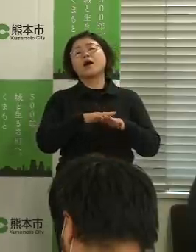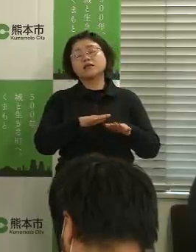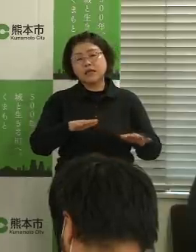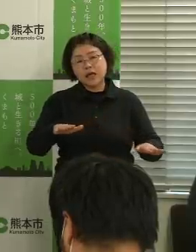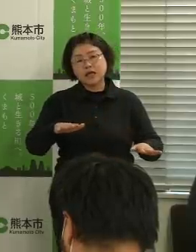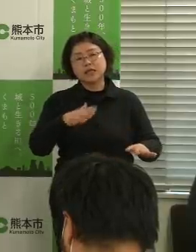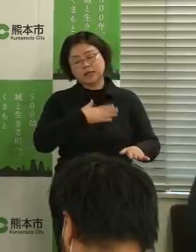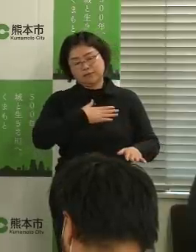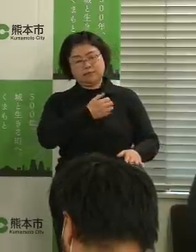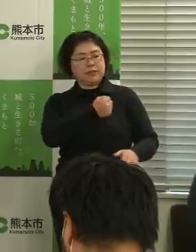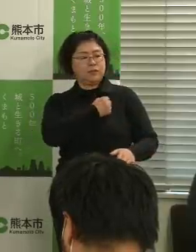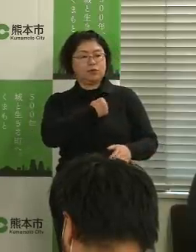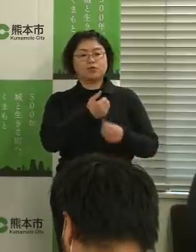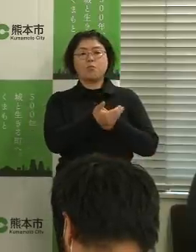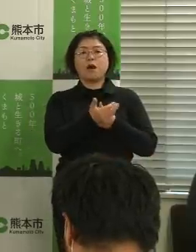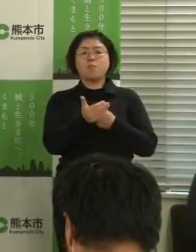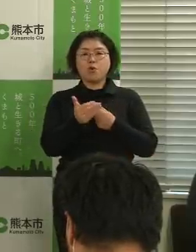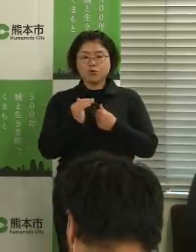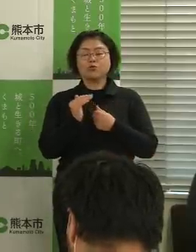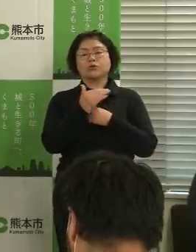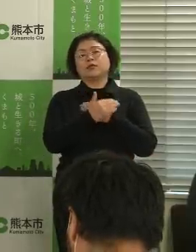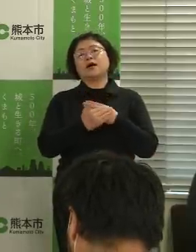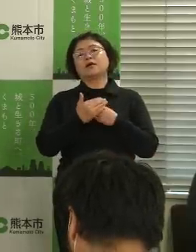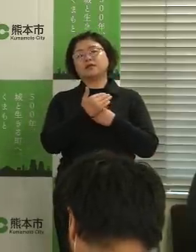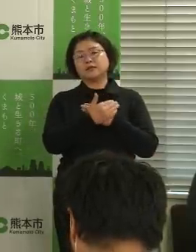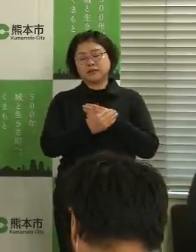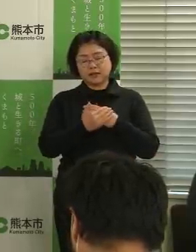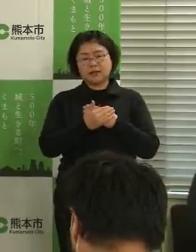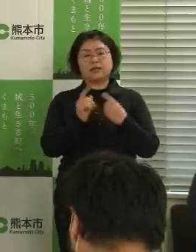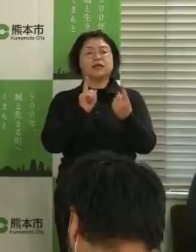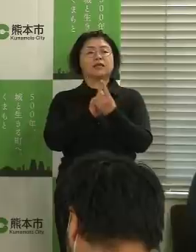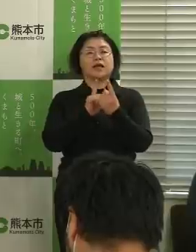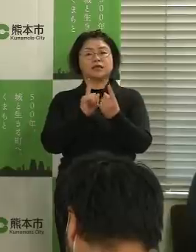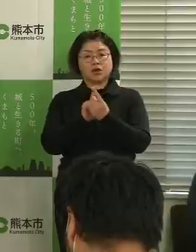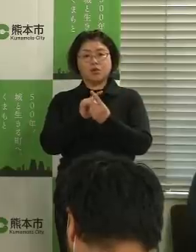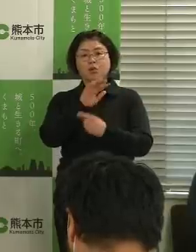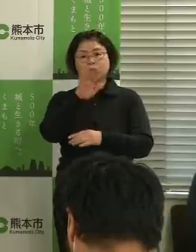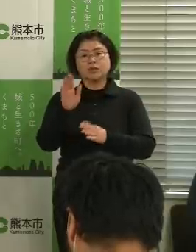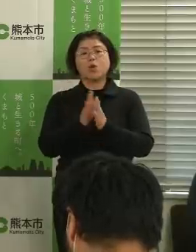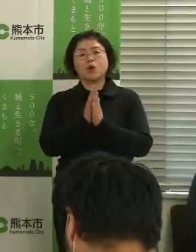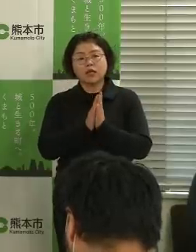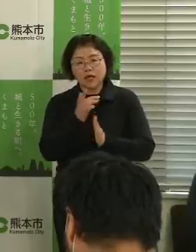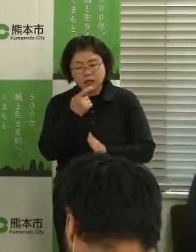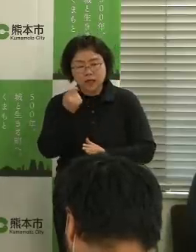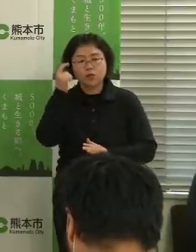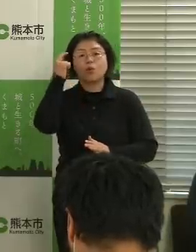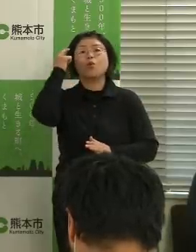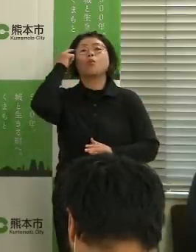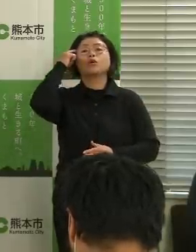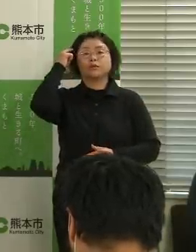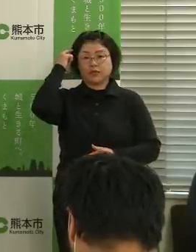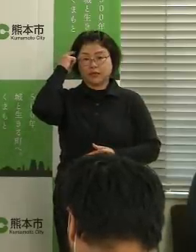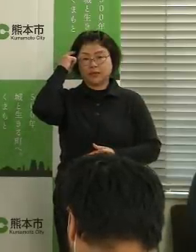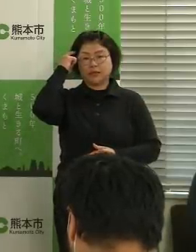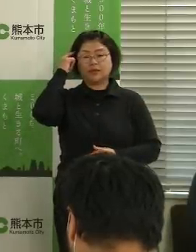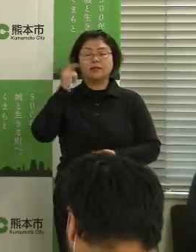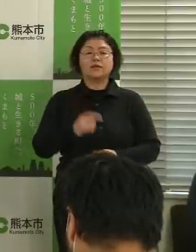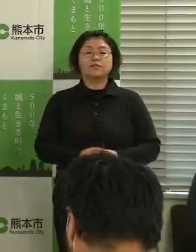を守るというためのですね対策をそれぞれ取っていただければというふうに思っております。